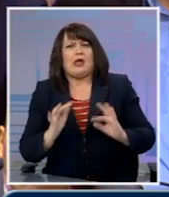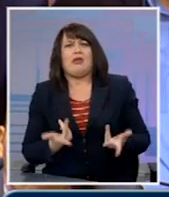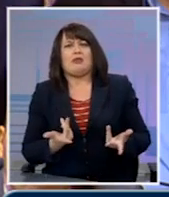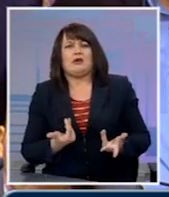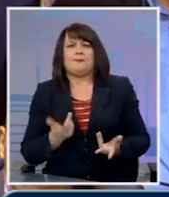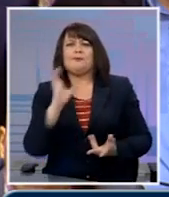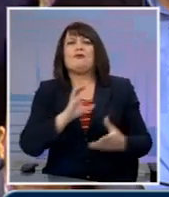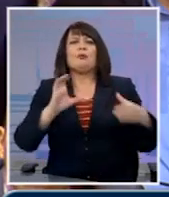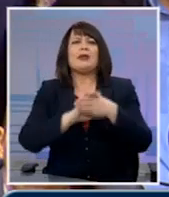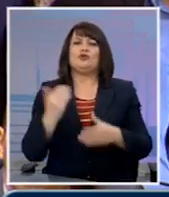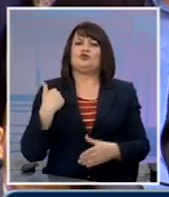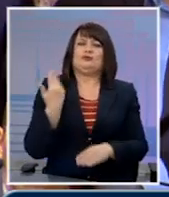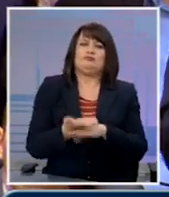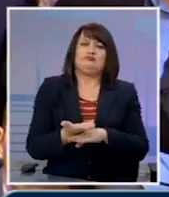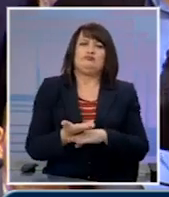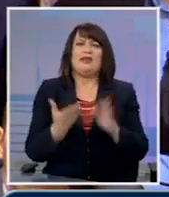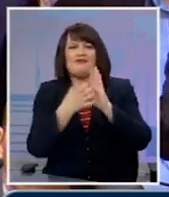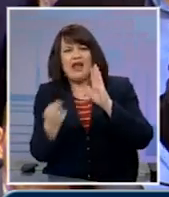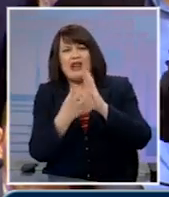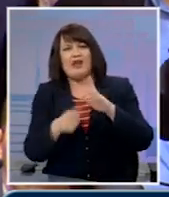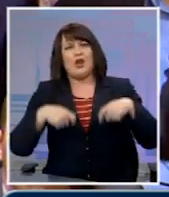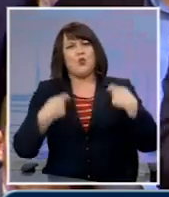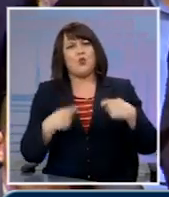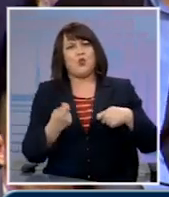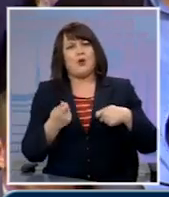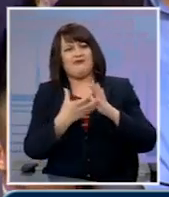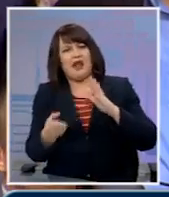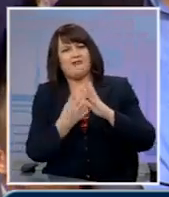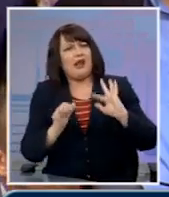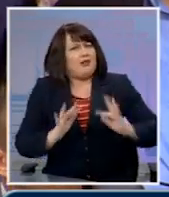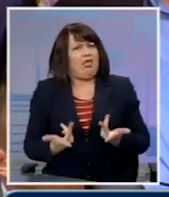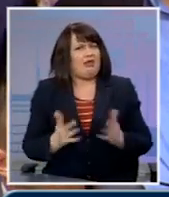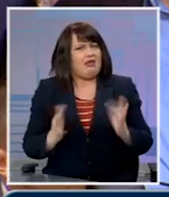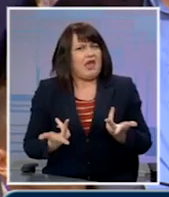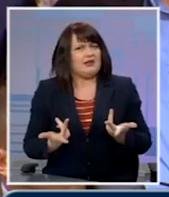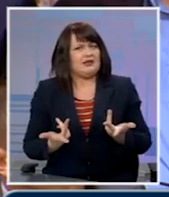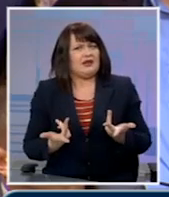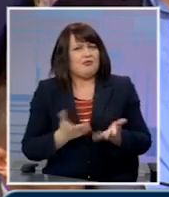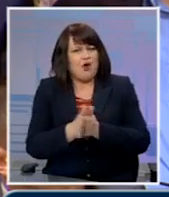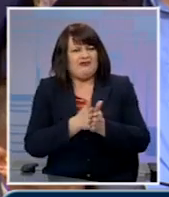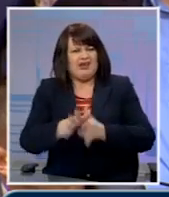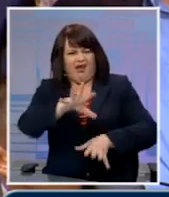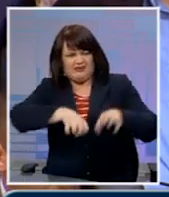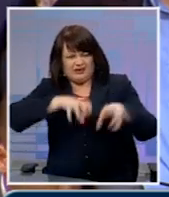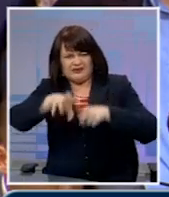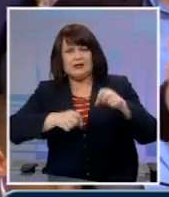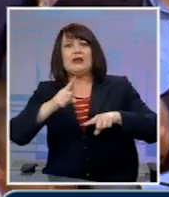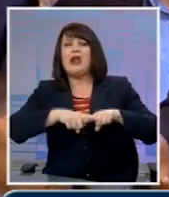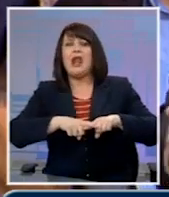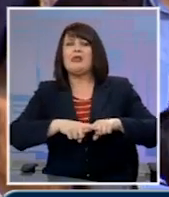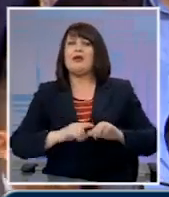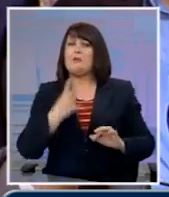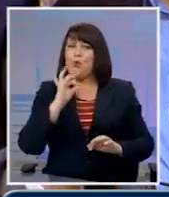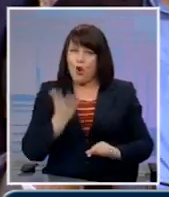ζητήσει την εξαίρεση αυτού του ευγενούς κλάδου ο οποίος λυμαίνεται την πατρίδα μας για τον απλούστατο